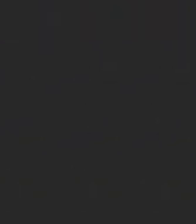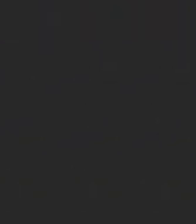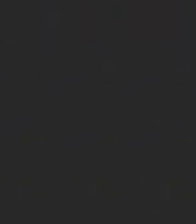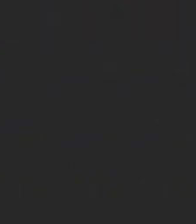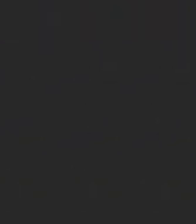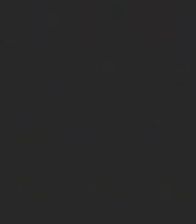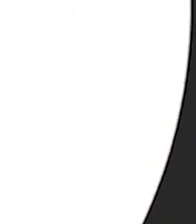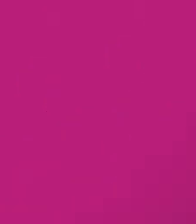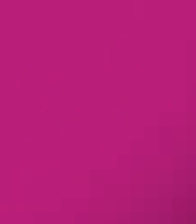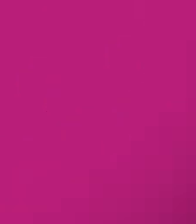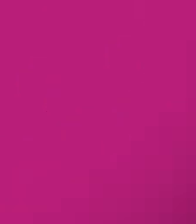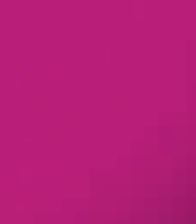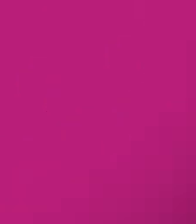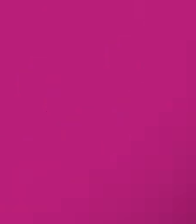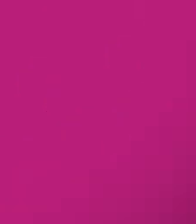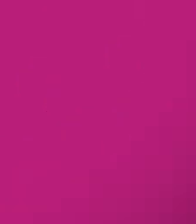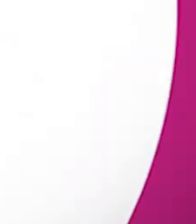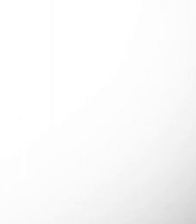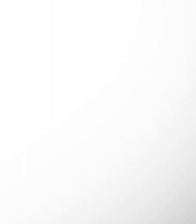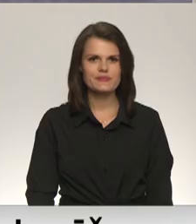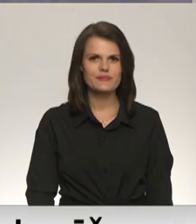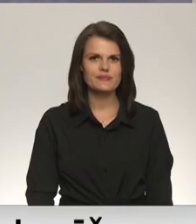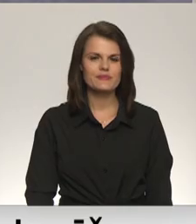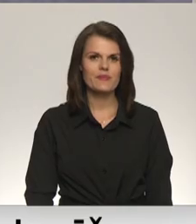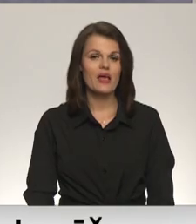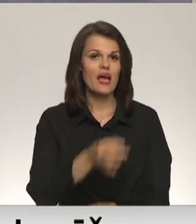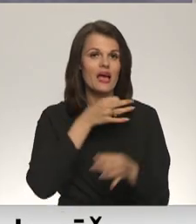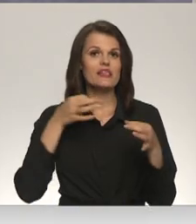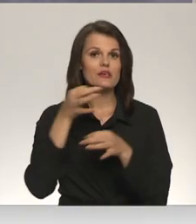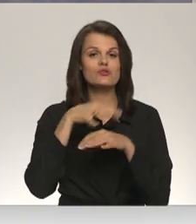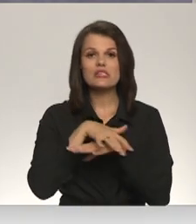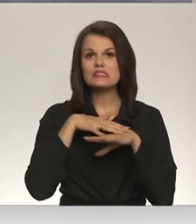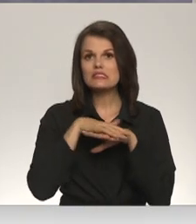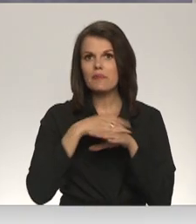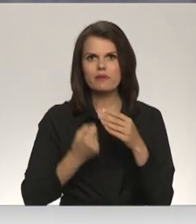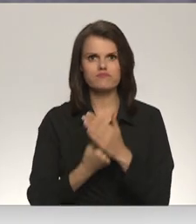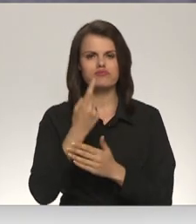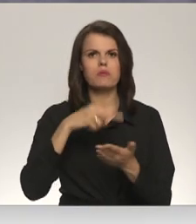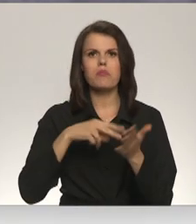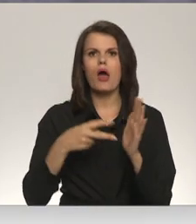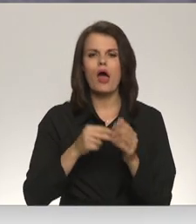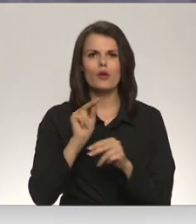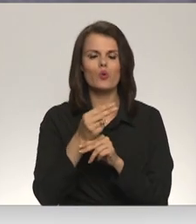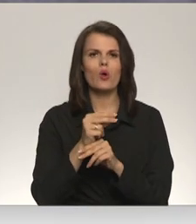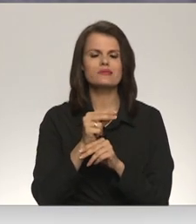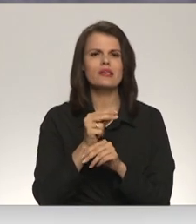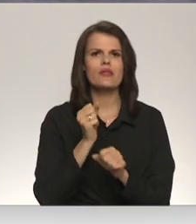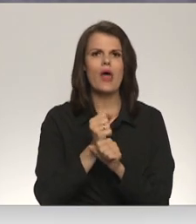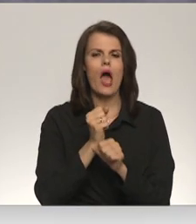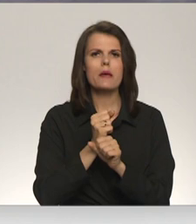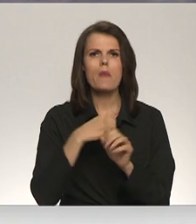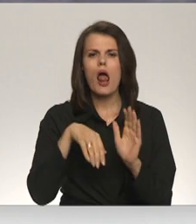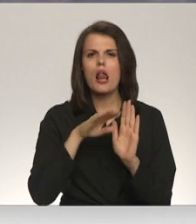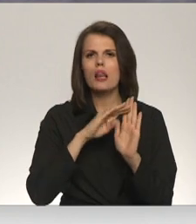Re, viss ēters ir te! Diskusijas sabiedrībā izraisījuši plāni grozīt darba likumu,